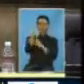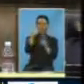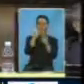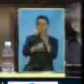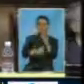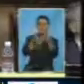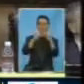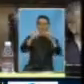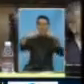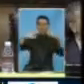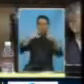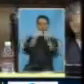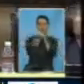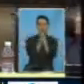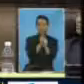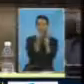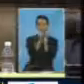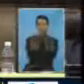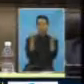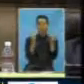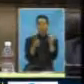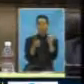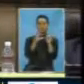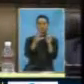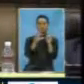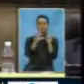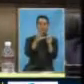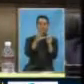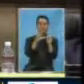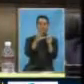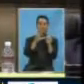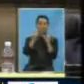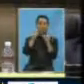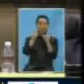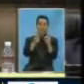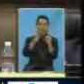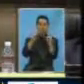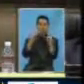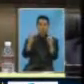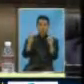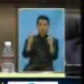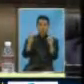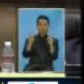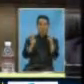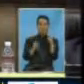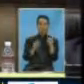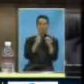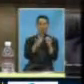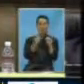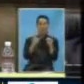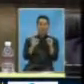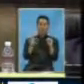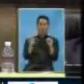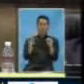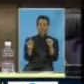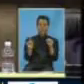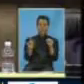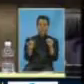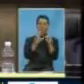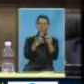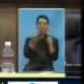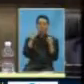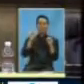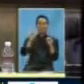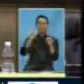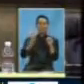าด้วยกันค่ะคือการลงลายมือชื่อร่วมแก้ไขรัฐธรรมนูญที่มาสว.ที่อาจมีผลประโยชน์ทับซ้อนนะคะโดยชี้แจงว่าได้ลง